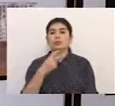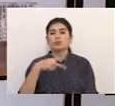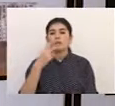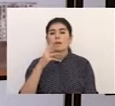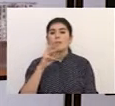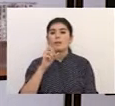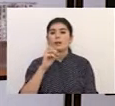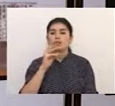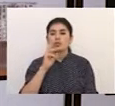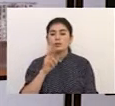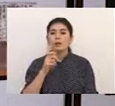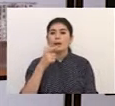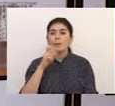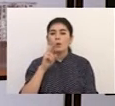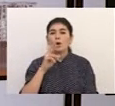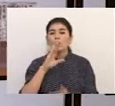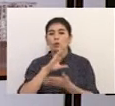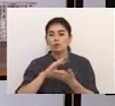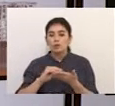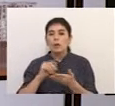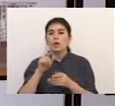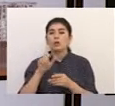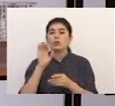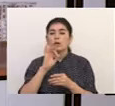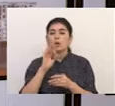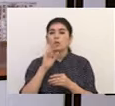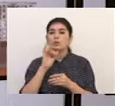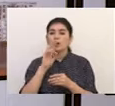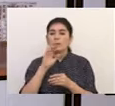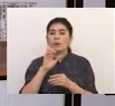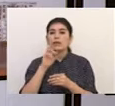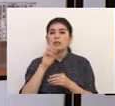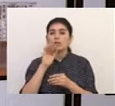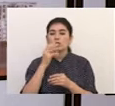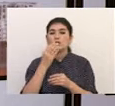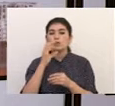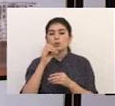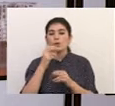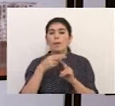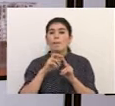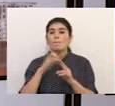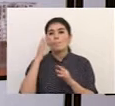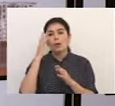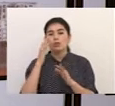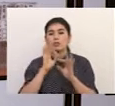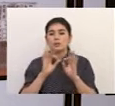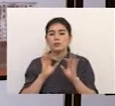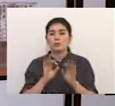22-chi mashq. Gaplarni ko'chiring, ulardagi undalma va kirish so'zlarining ma'nolarini